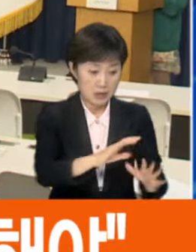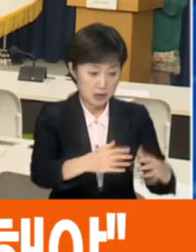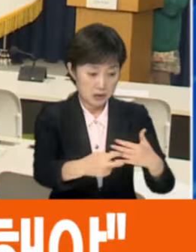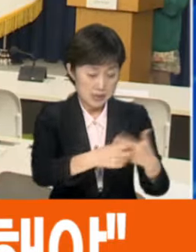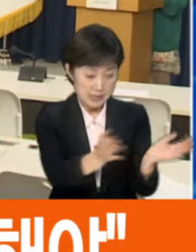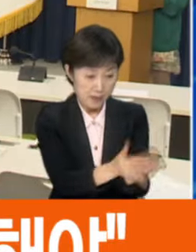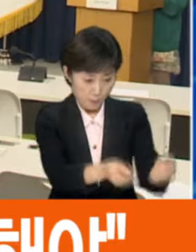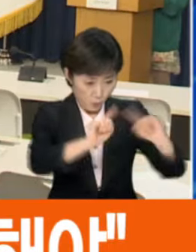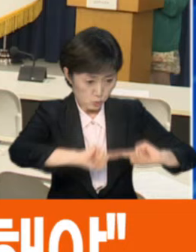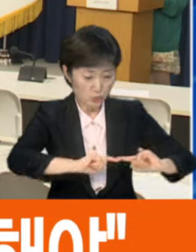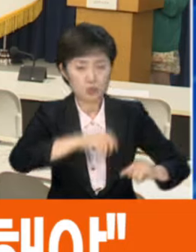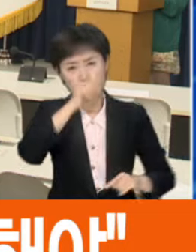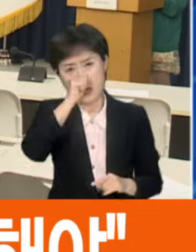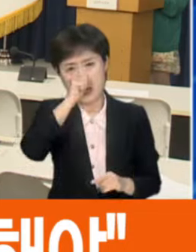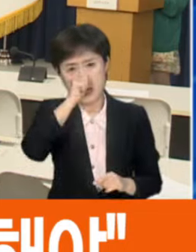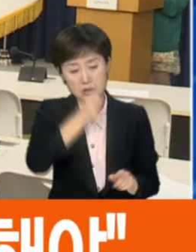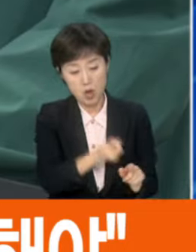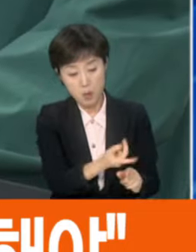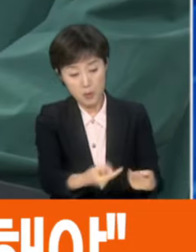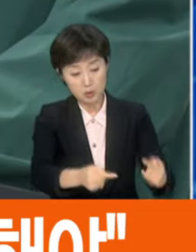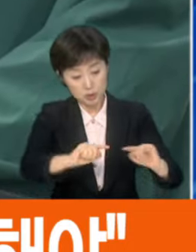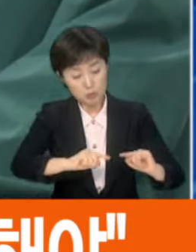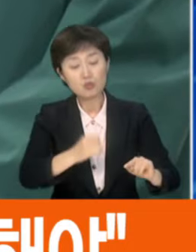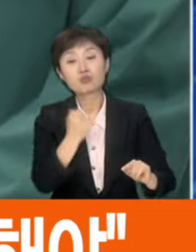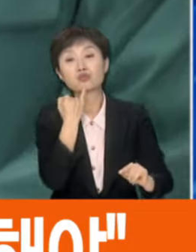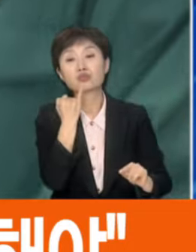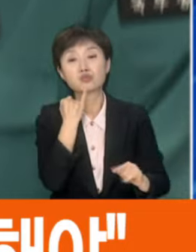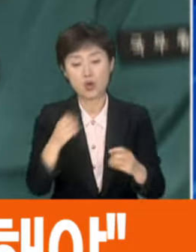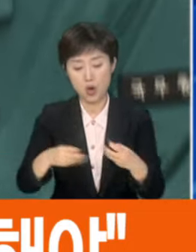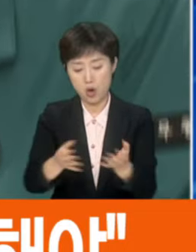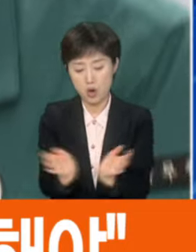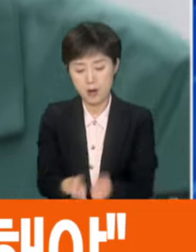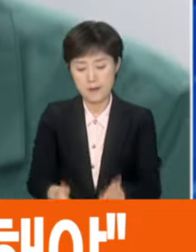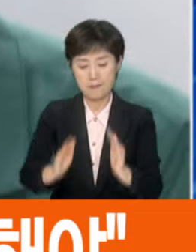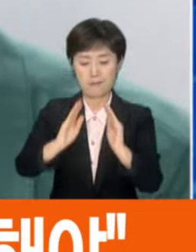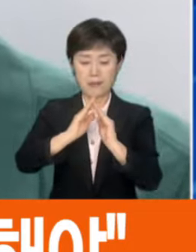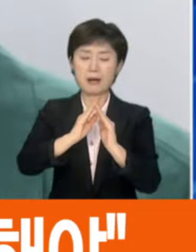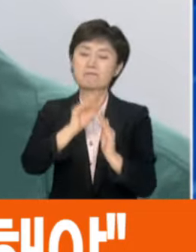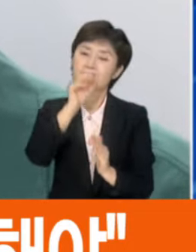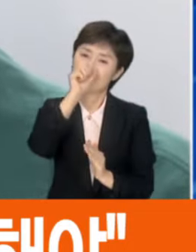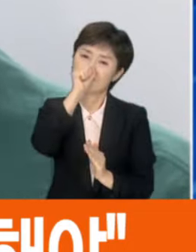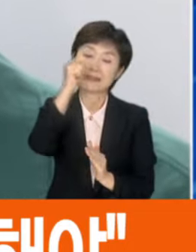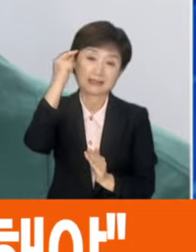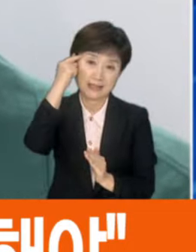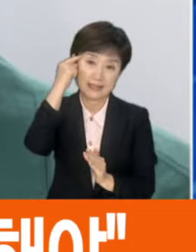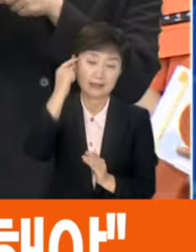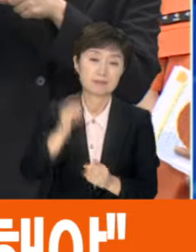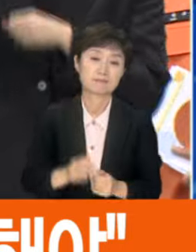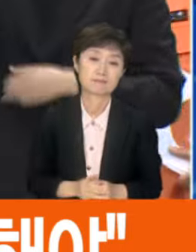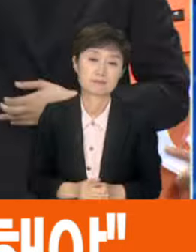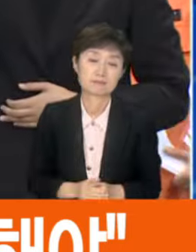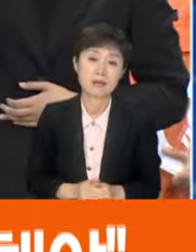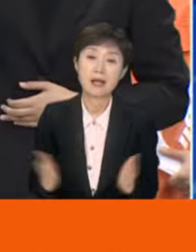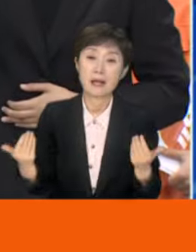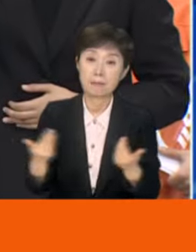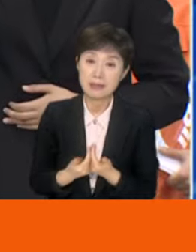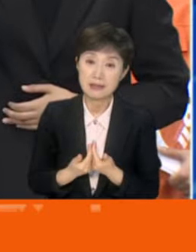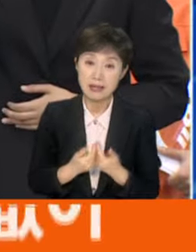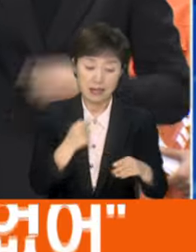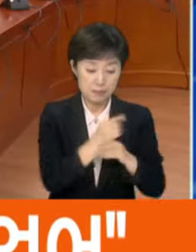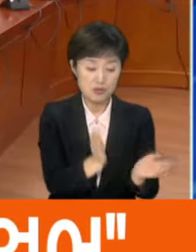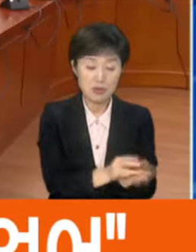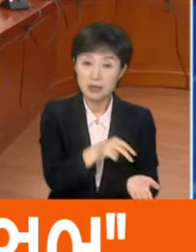참여하면 좋겠지만 일부 단체라도 참여한다면 우선 협의체가 출범하는게 좋겠다는 입장을 밝히기도 했는데요 반면 민주당은